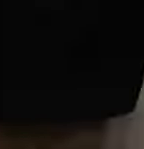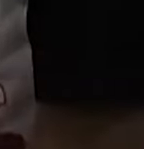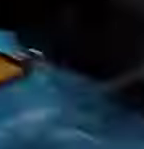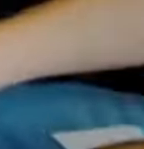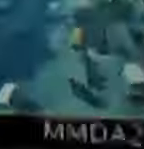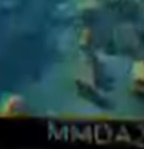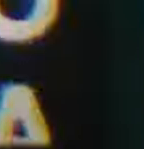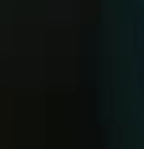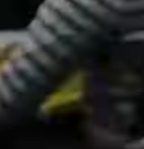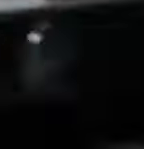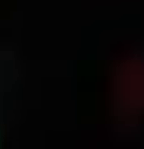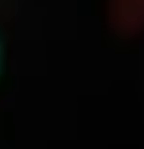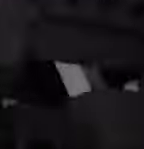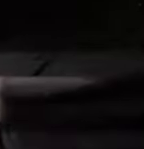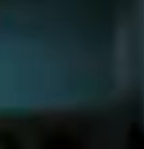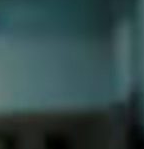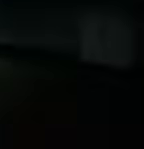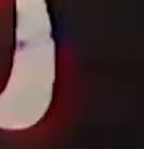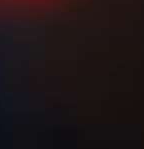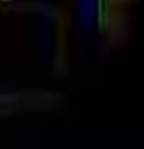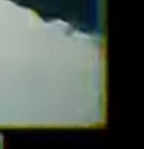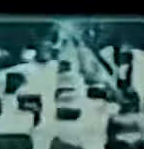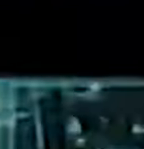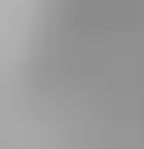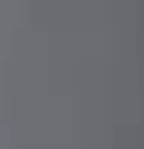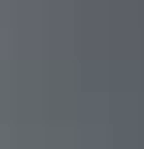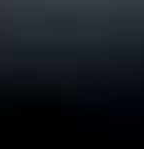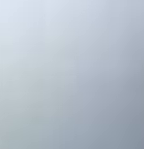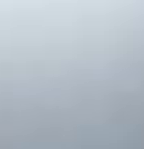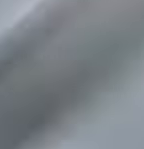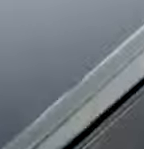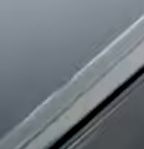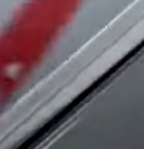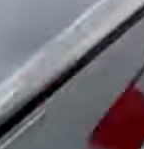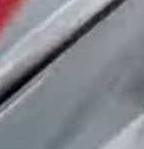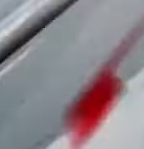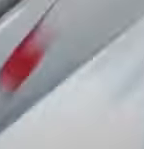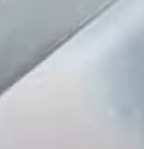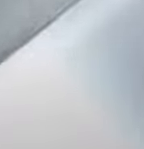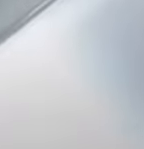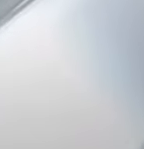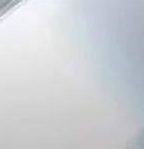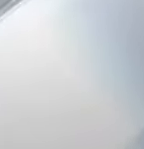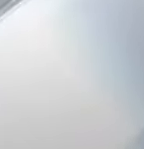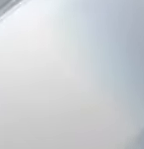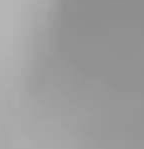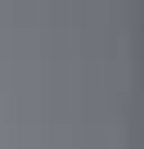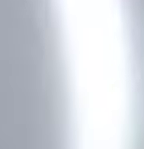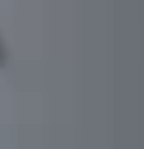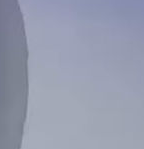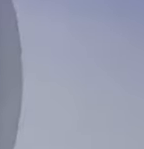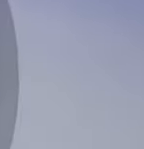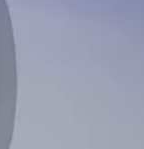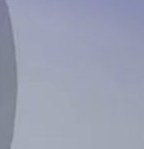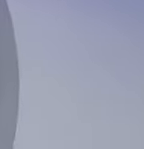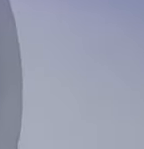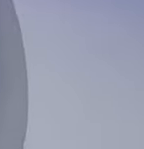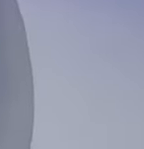Live mula sa GMA Network Center, ito ang 24 Oras.